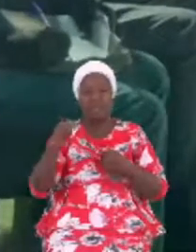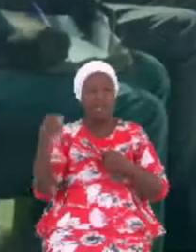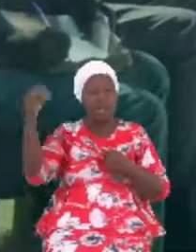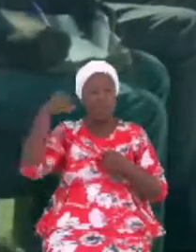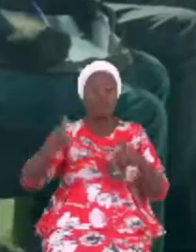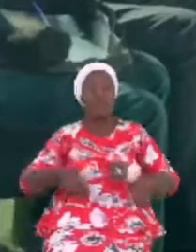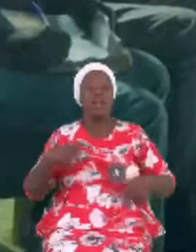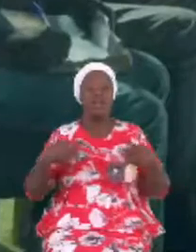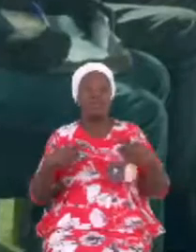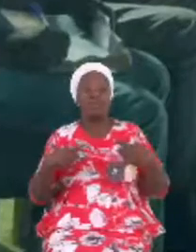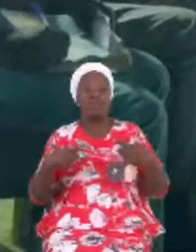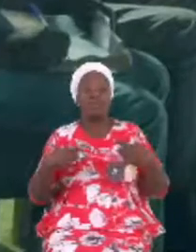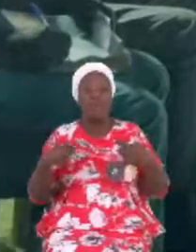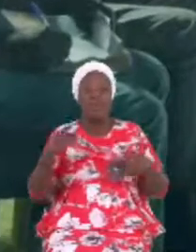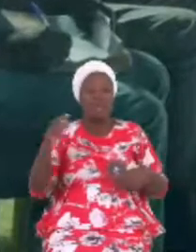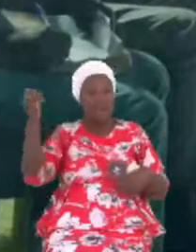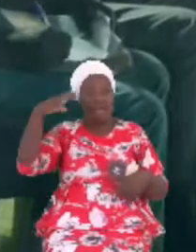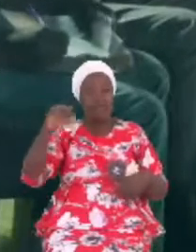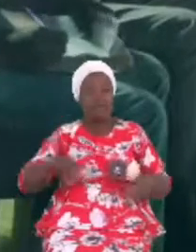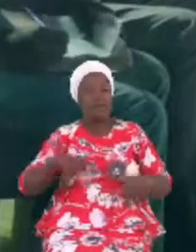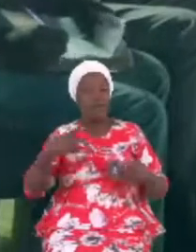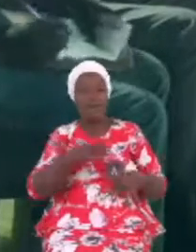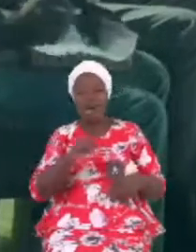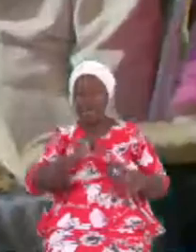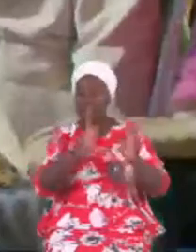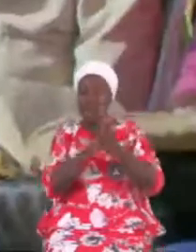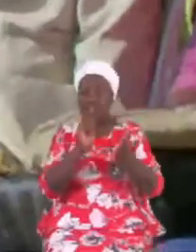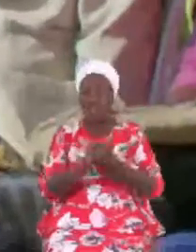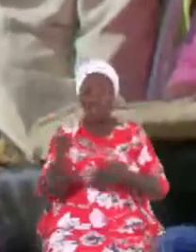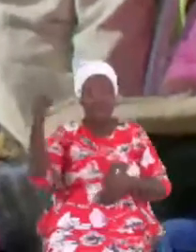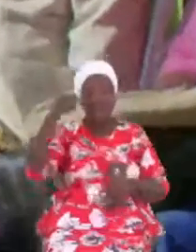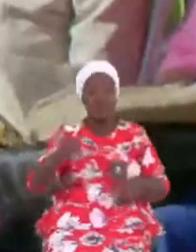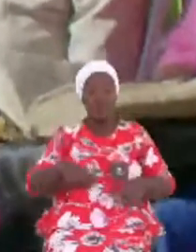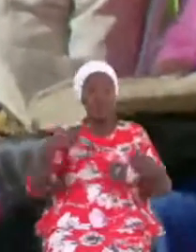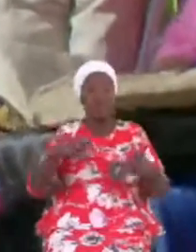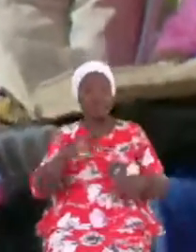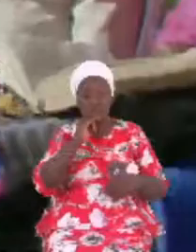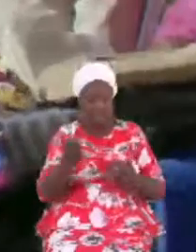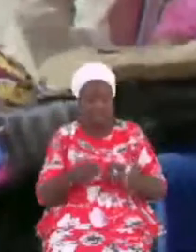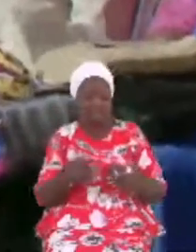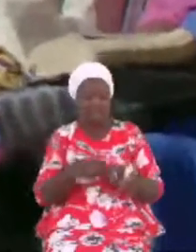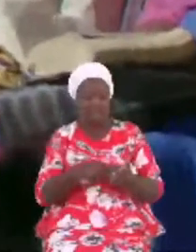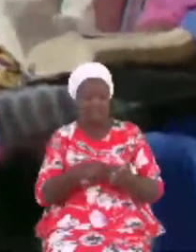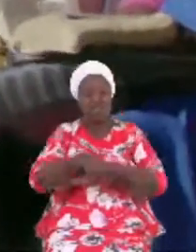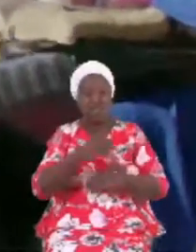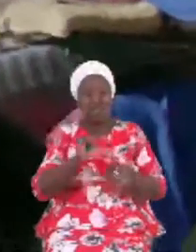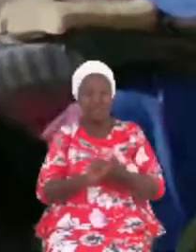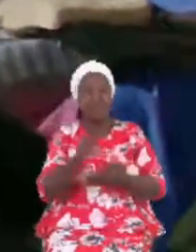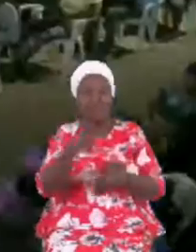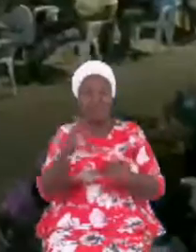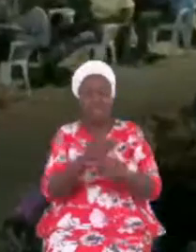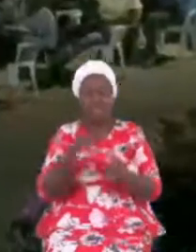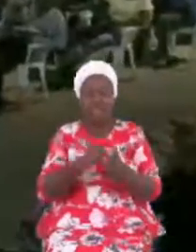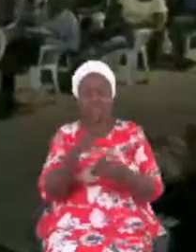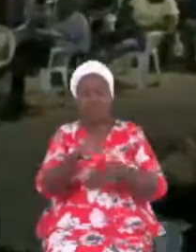vie qui est disponible, que tu marches sur cette voie, la voie étroite qui conduit au ciel au nom